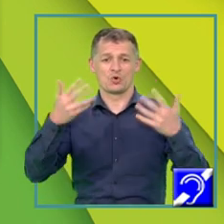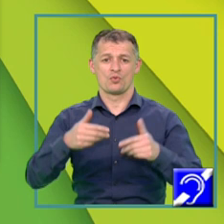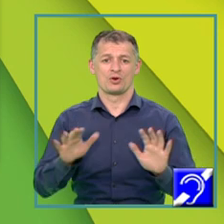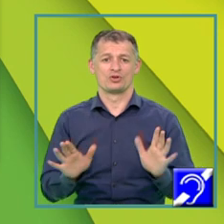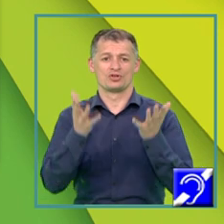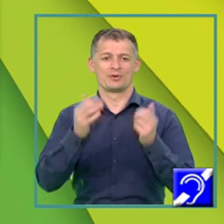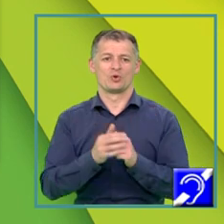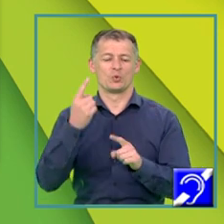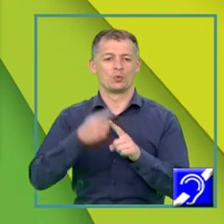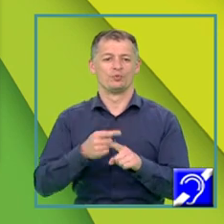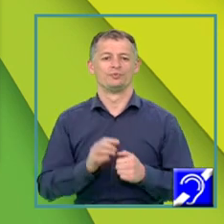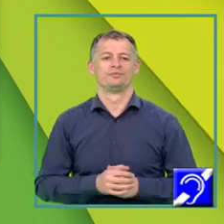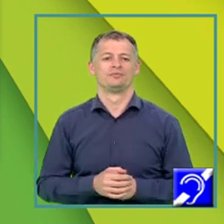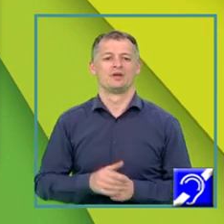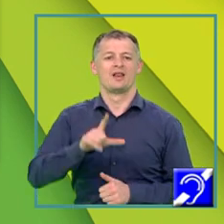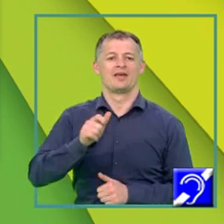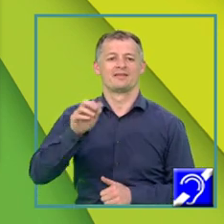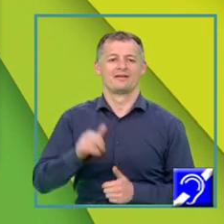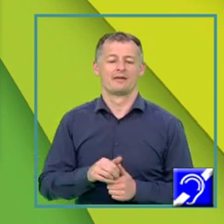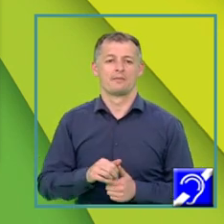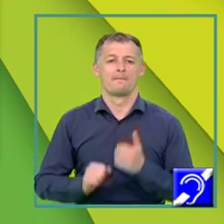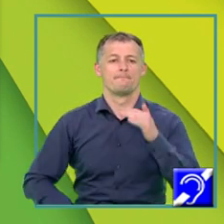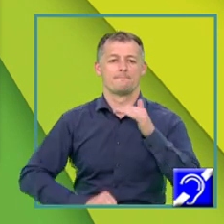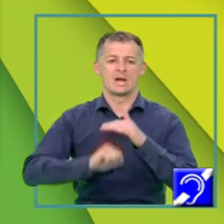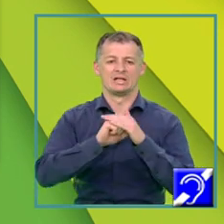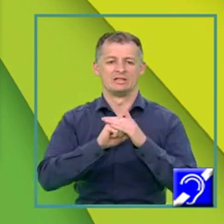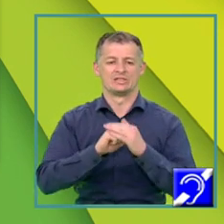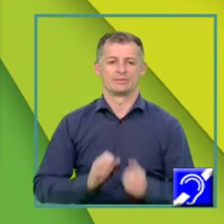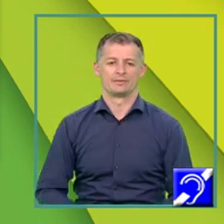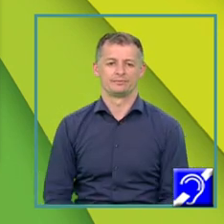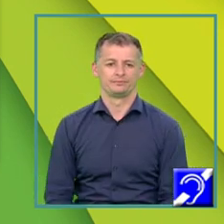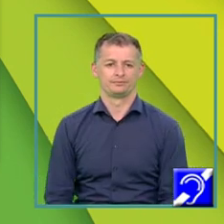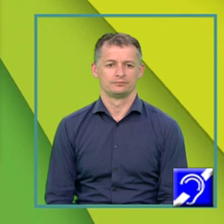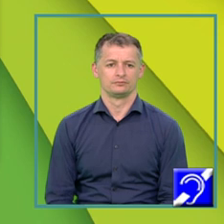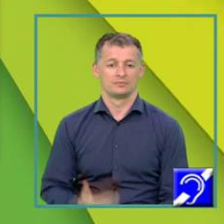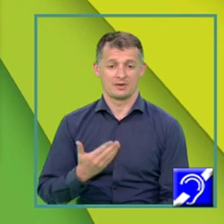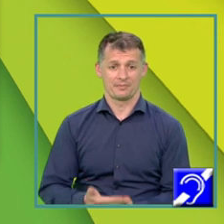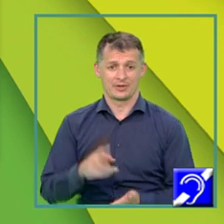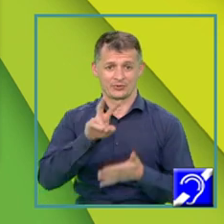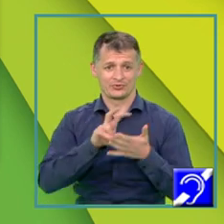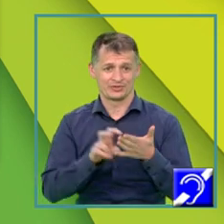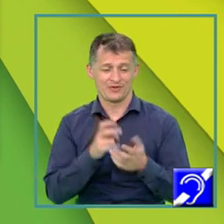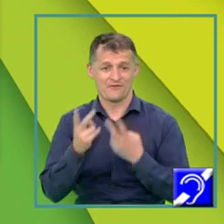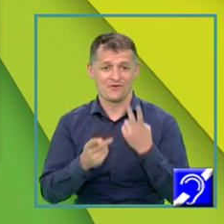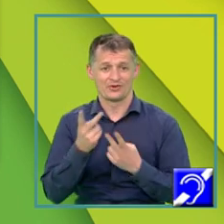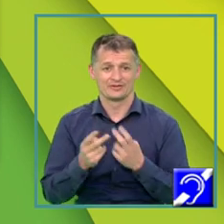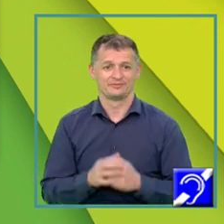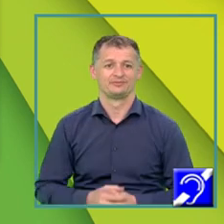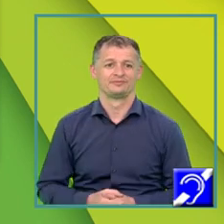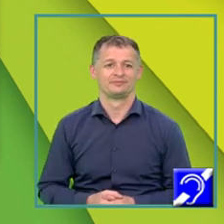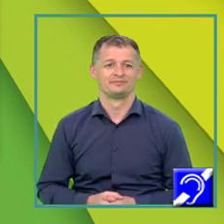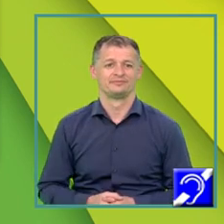începe cu litera A maxim mă pentru citire vom folosi